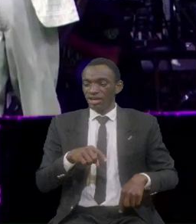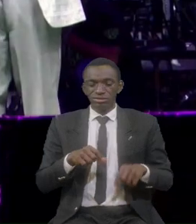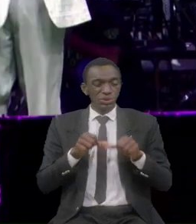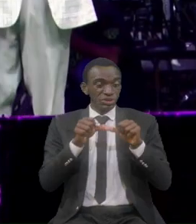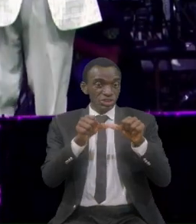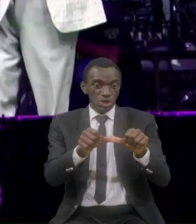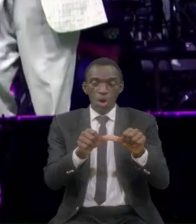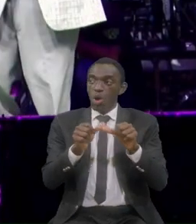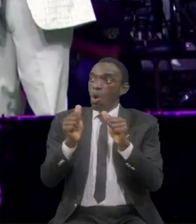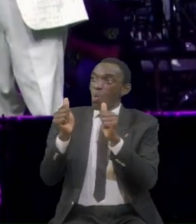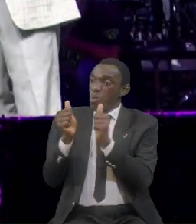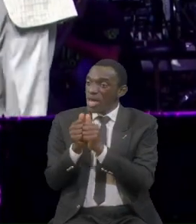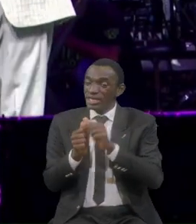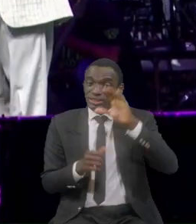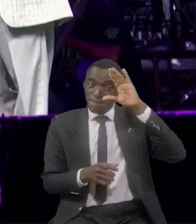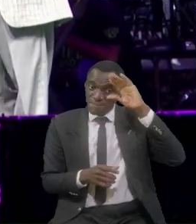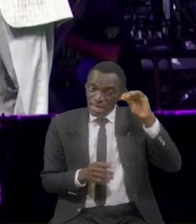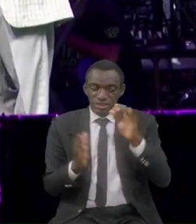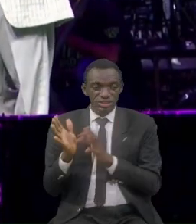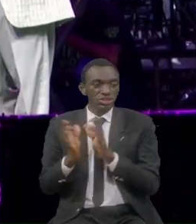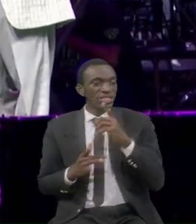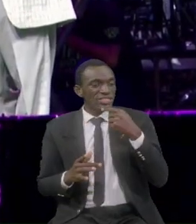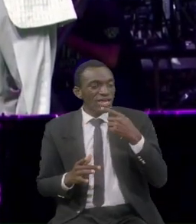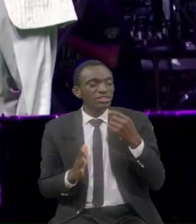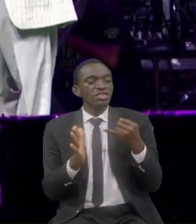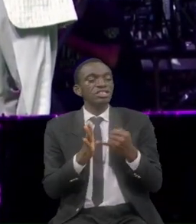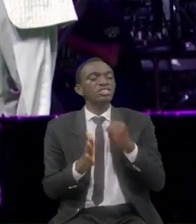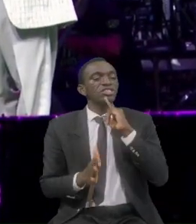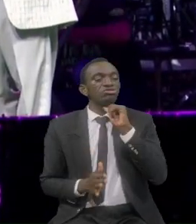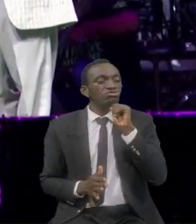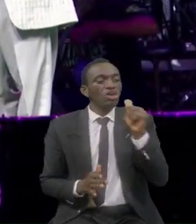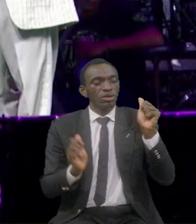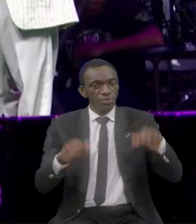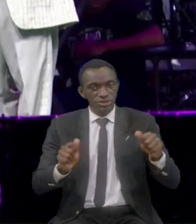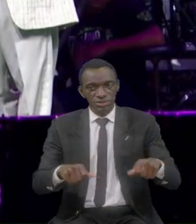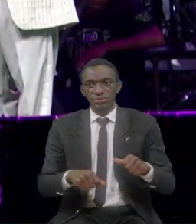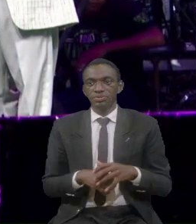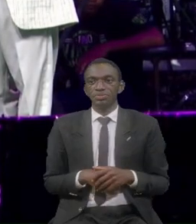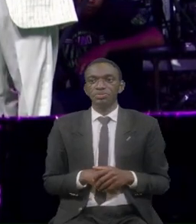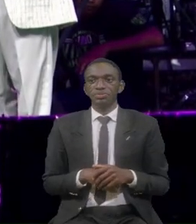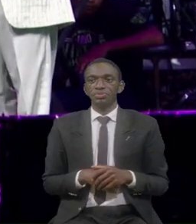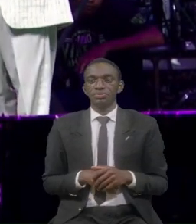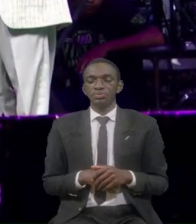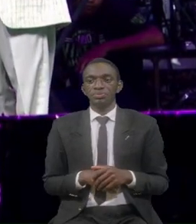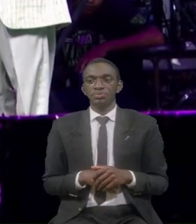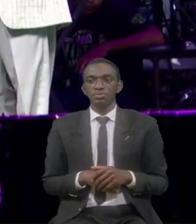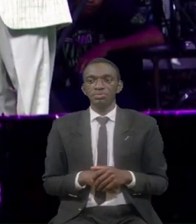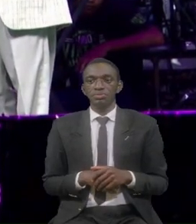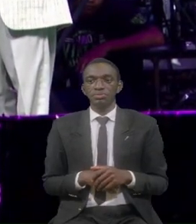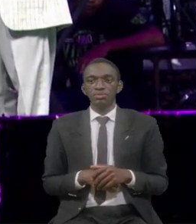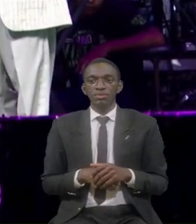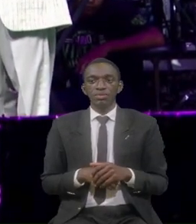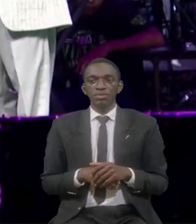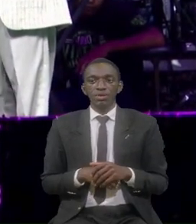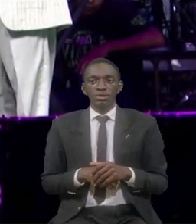Mga matang maalamon ingon pa niya ilang at sugdan paghimo pag-usab ang kinabuhi sa tao pero dili nila mahimo. Turning your life